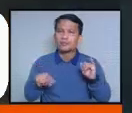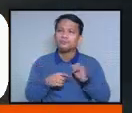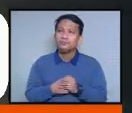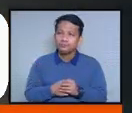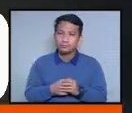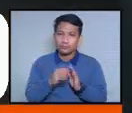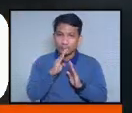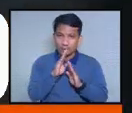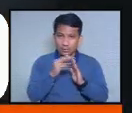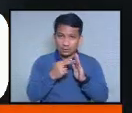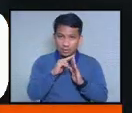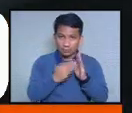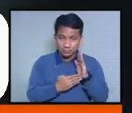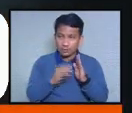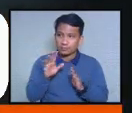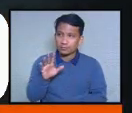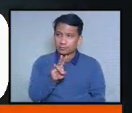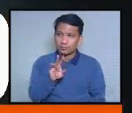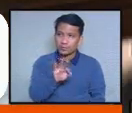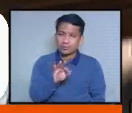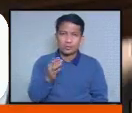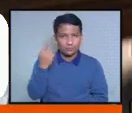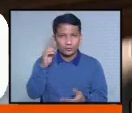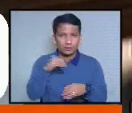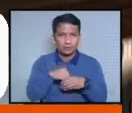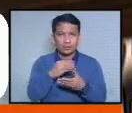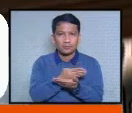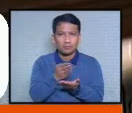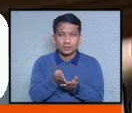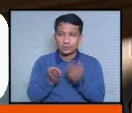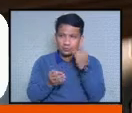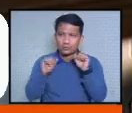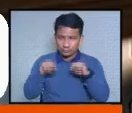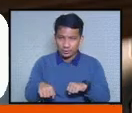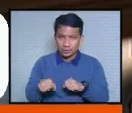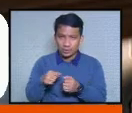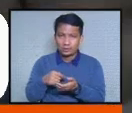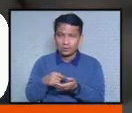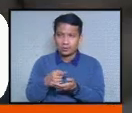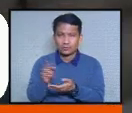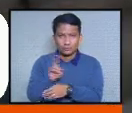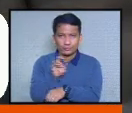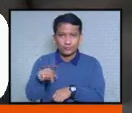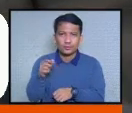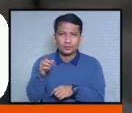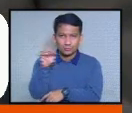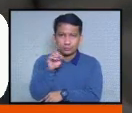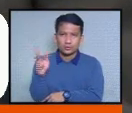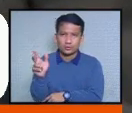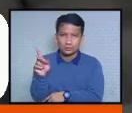ng House Bill 5437, ang inilang pondo para sa 2019 ay pwede pang gastusin hanggang December 31,